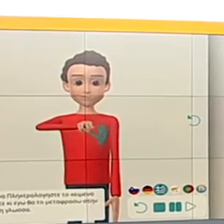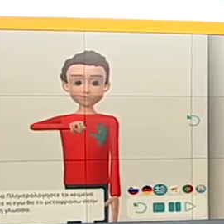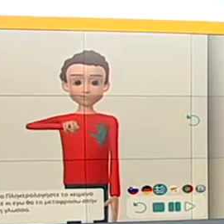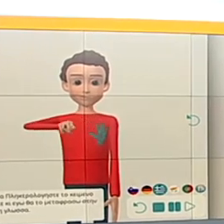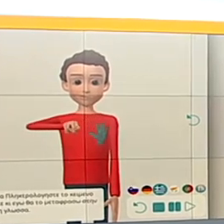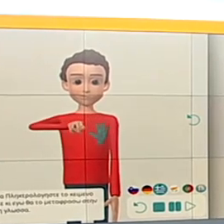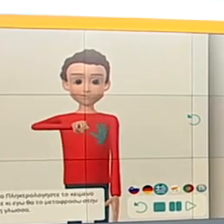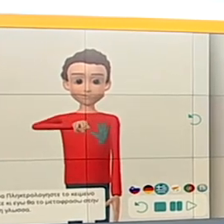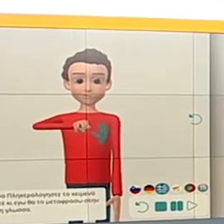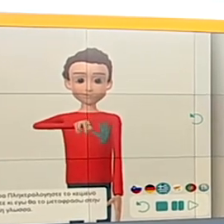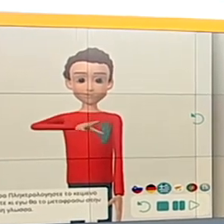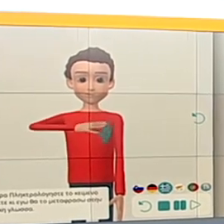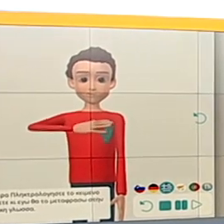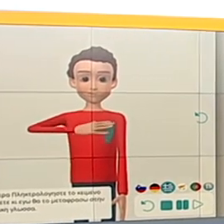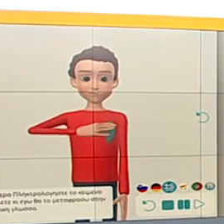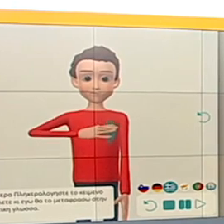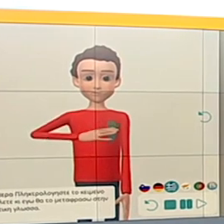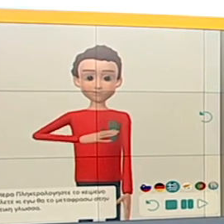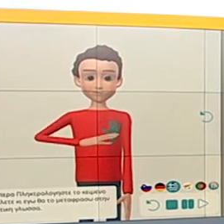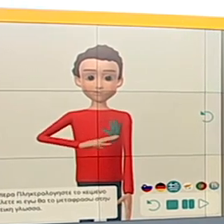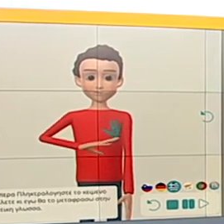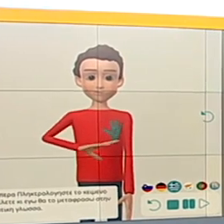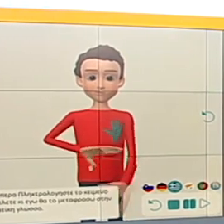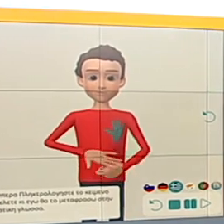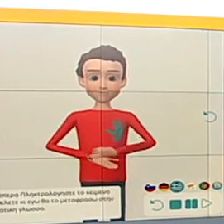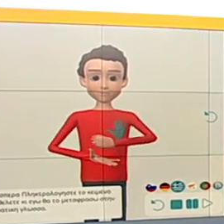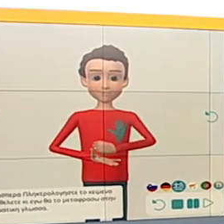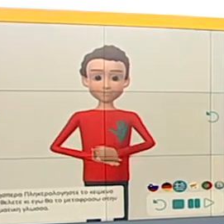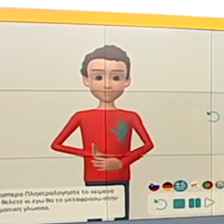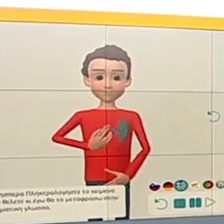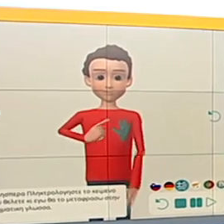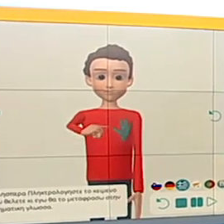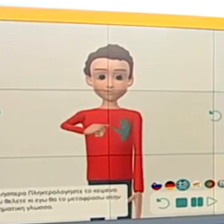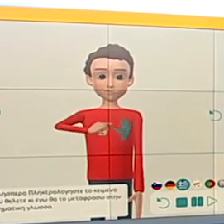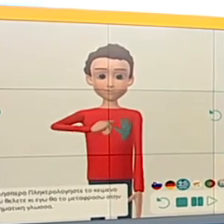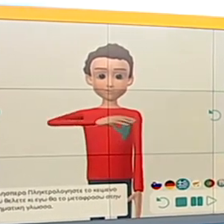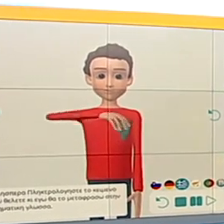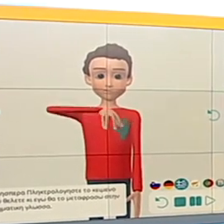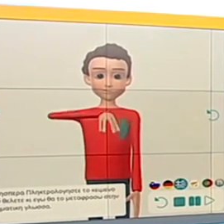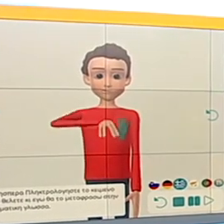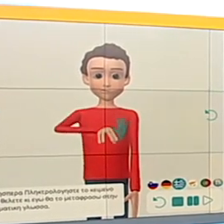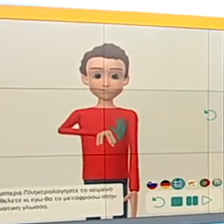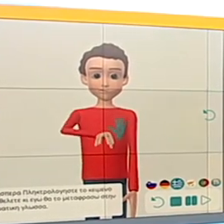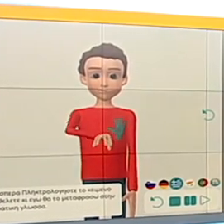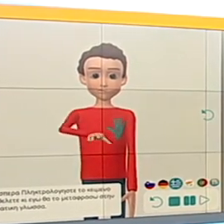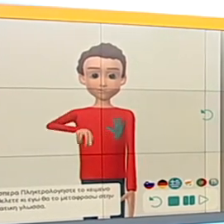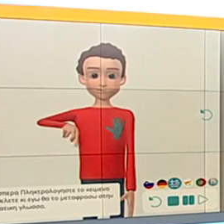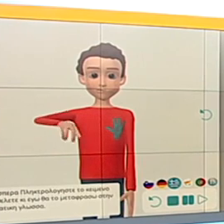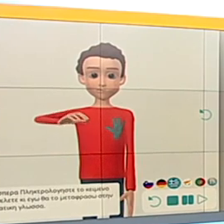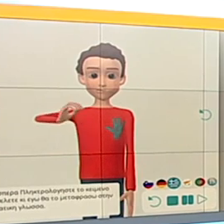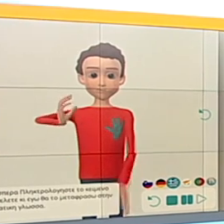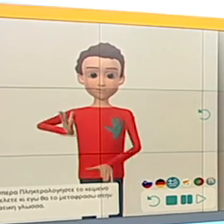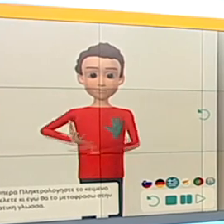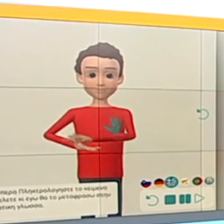της περαιτέρω εξέλιξης του προγράμματος, αυτό λέω. Ναι, για τους απλούς προπτυχιακούς και